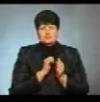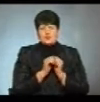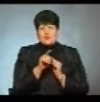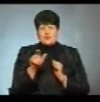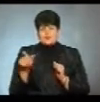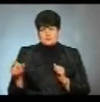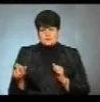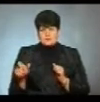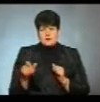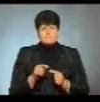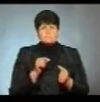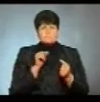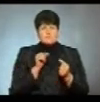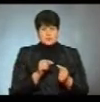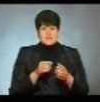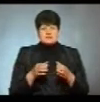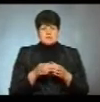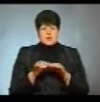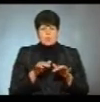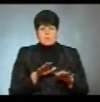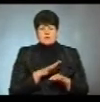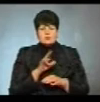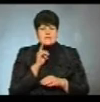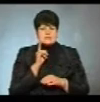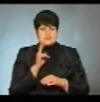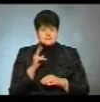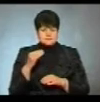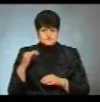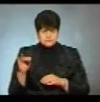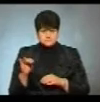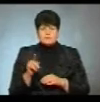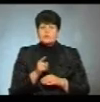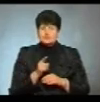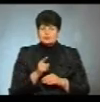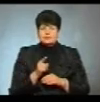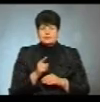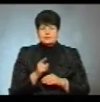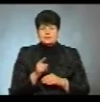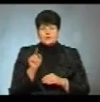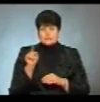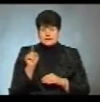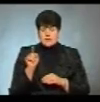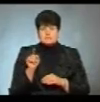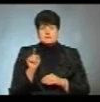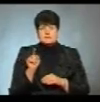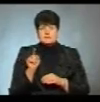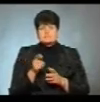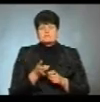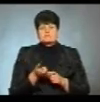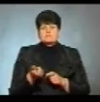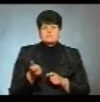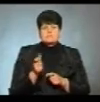таки, протилежна кампанія була Зеленського, тому що якраз там